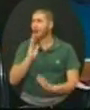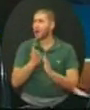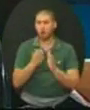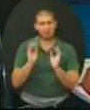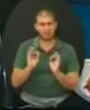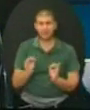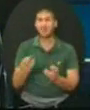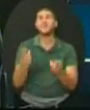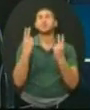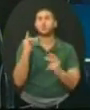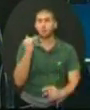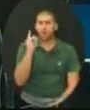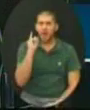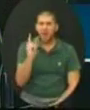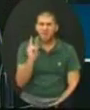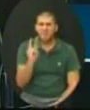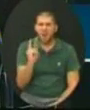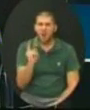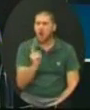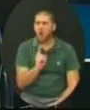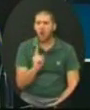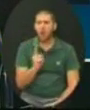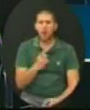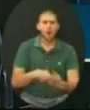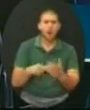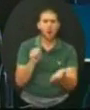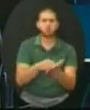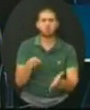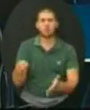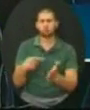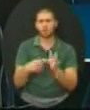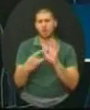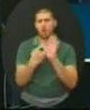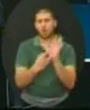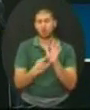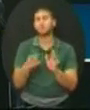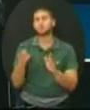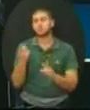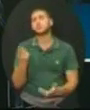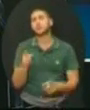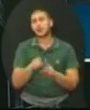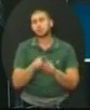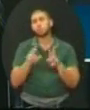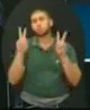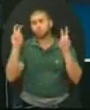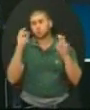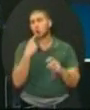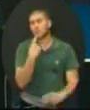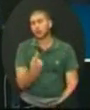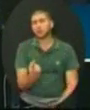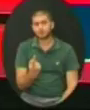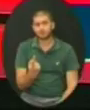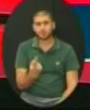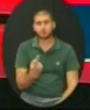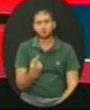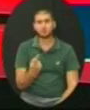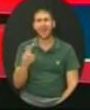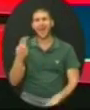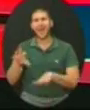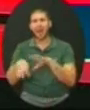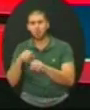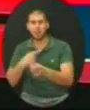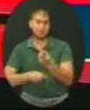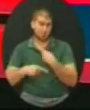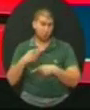ויפה וחשוב, אבל לא לשם כך או כך החוק. נאמר בשם הקלישאה, ככה נצטט את הקלישאה, עמונה במקום